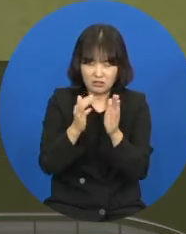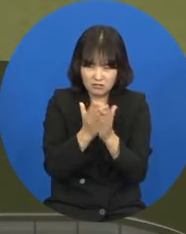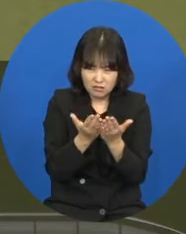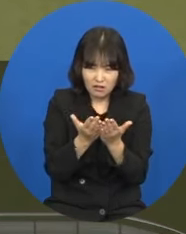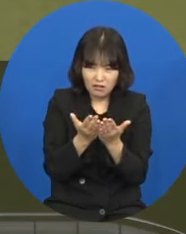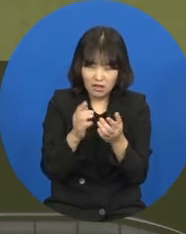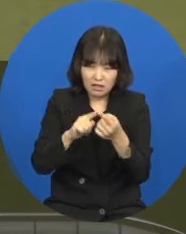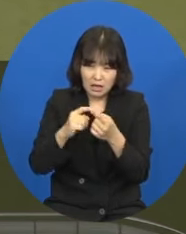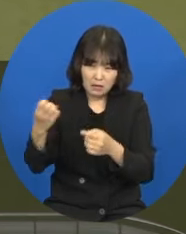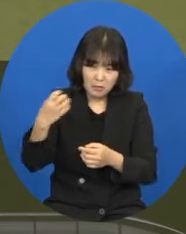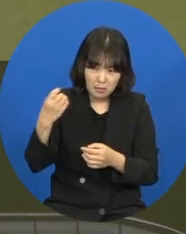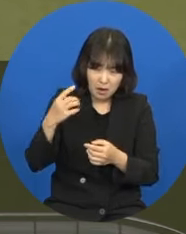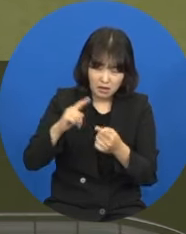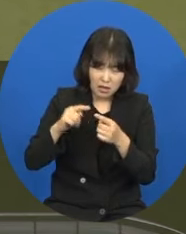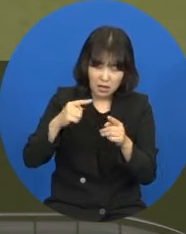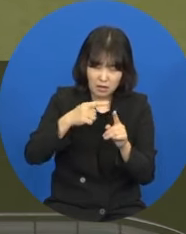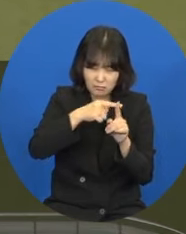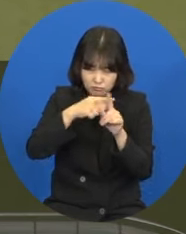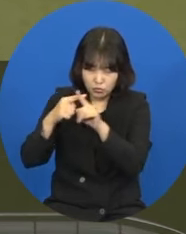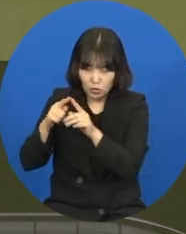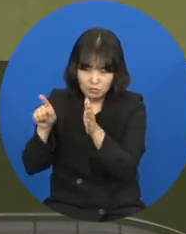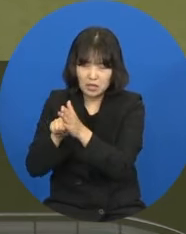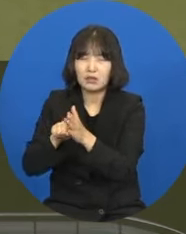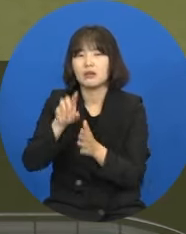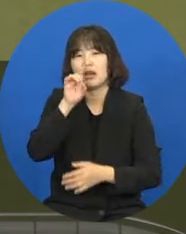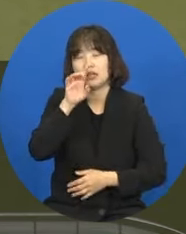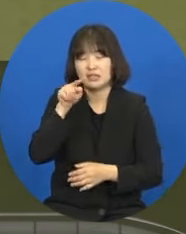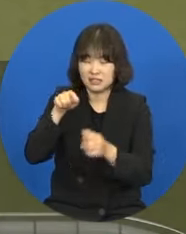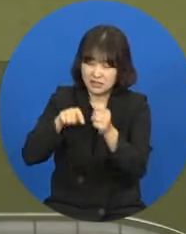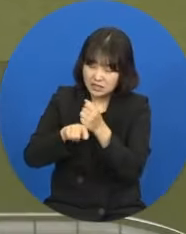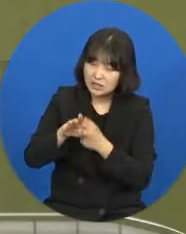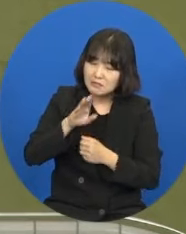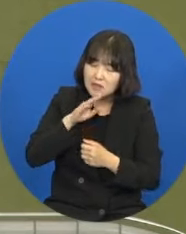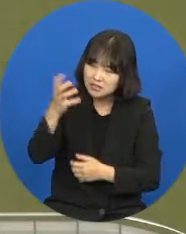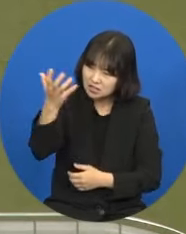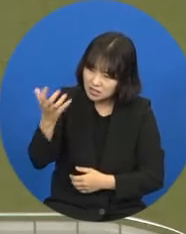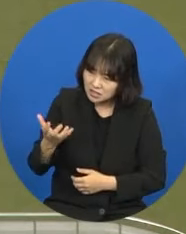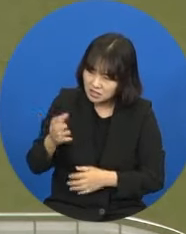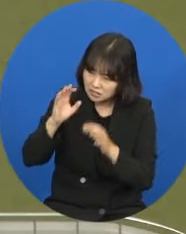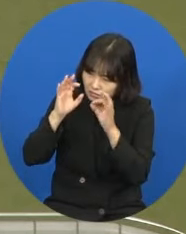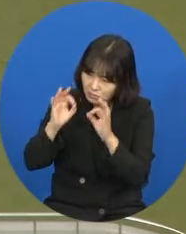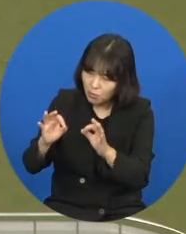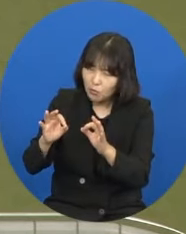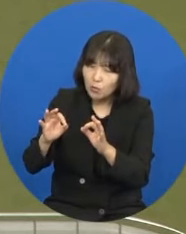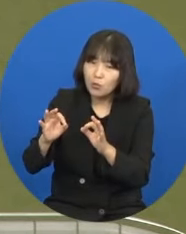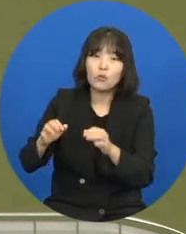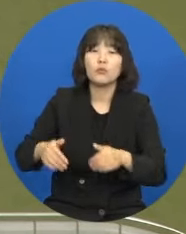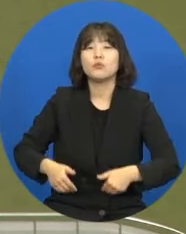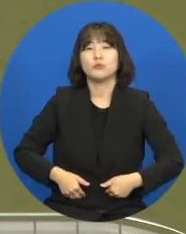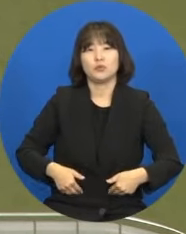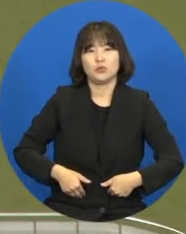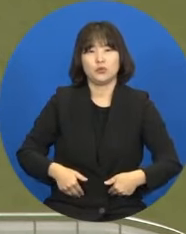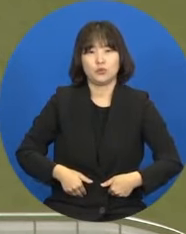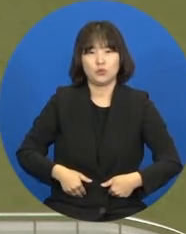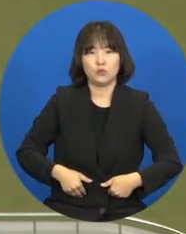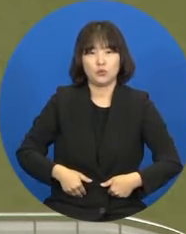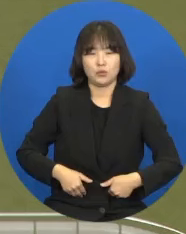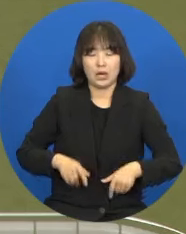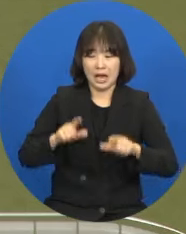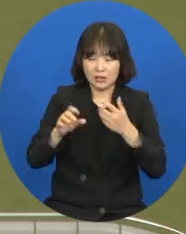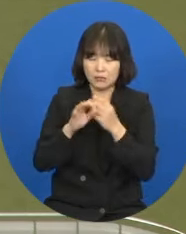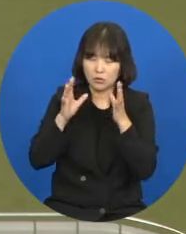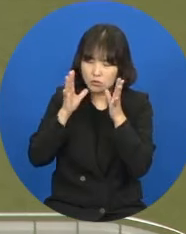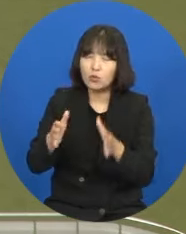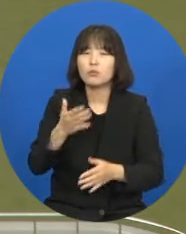이것이 정말 그 뜻이 맞는지 문맥을 봐야 되고 이것이 성경에서 말한 바가 맞는지를 해석하지 않으면 속기